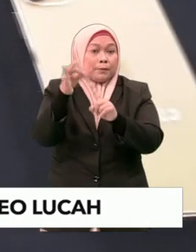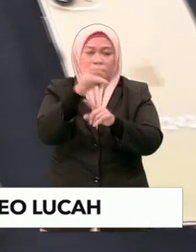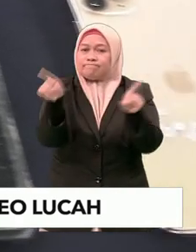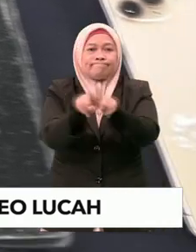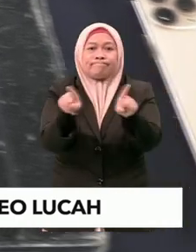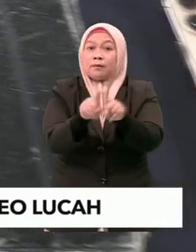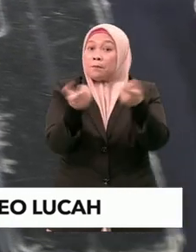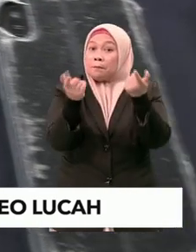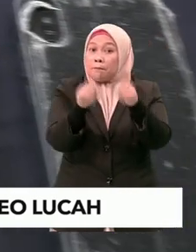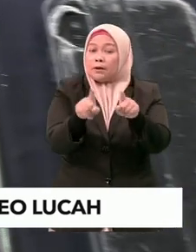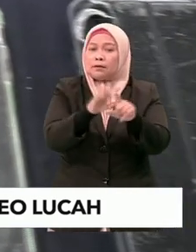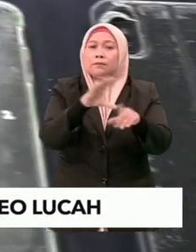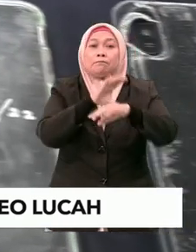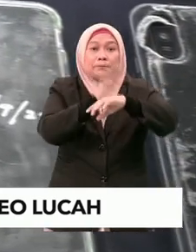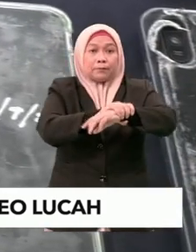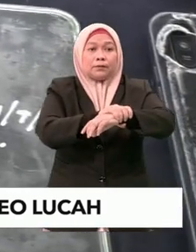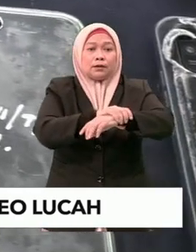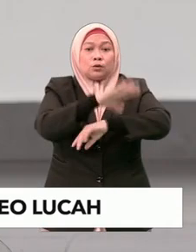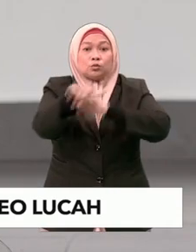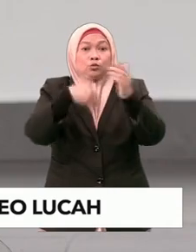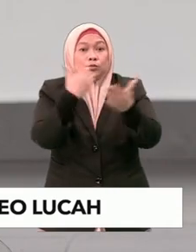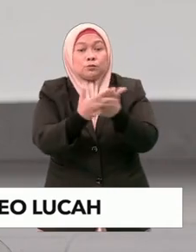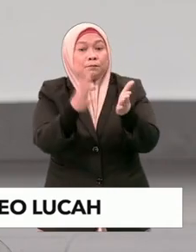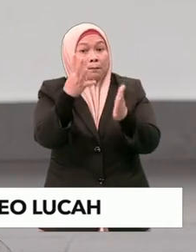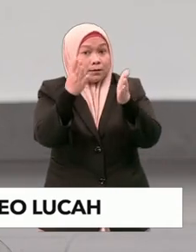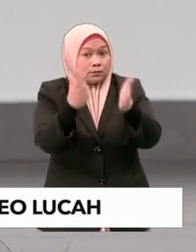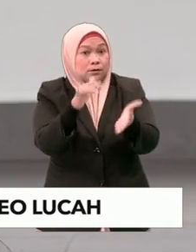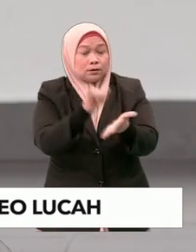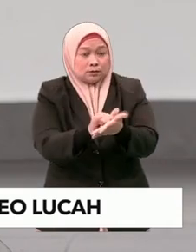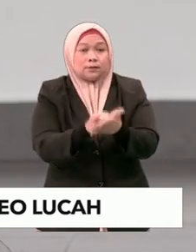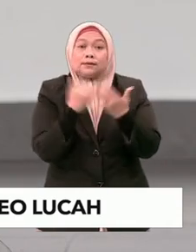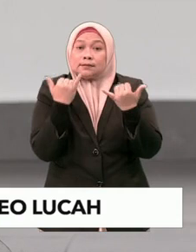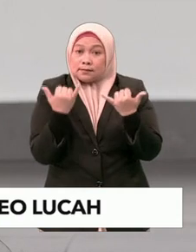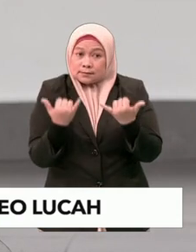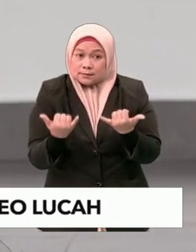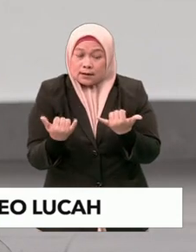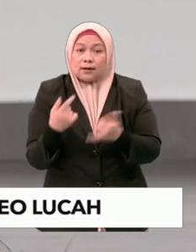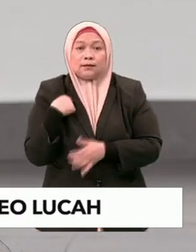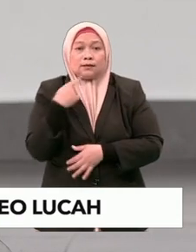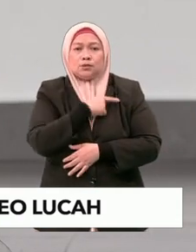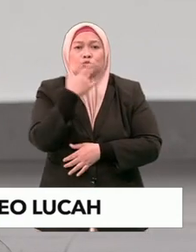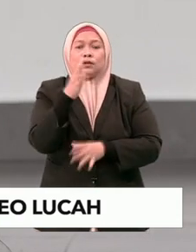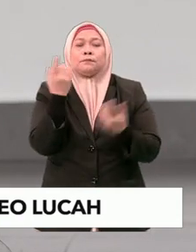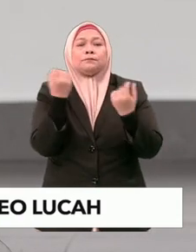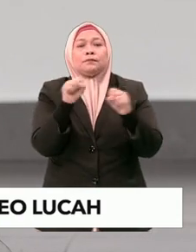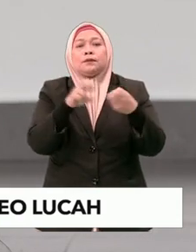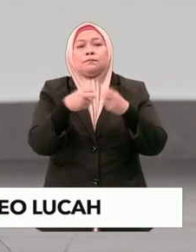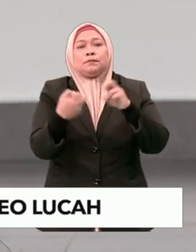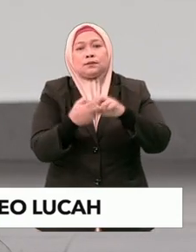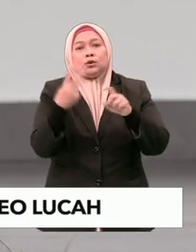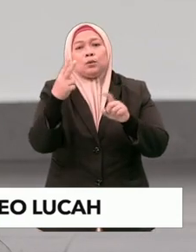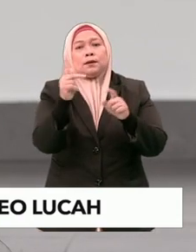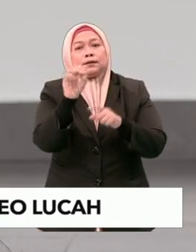ini dan dengan penahanan ke semua individu ini buat mase ini kita telah berjaya menyelesaikan 12